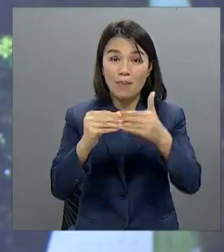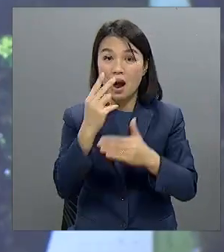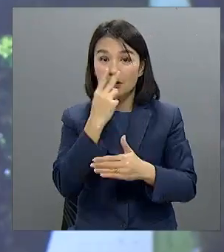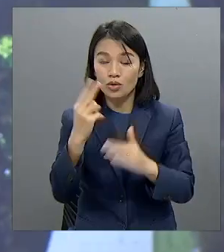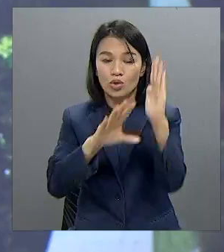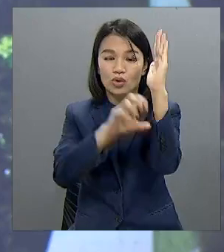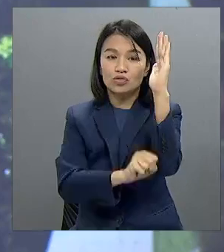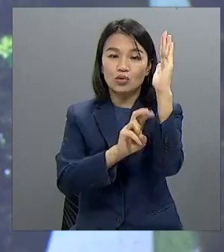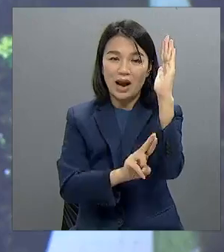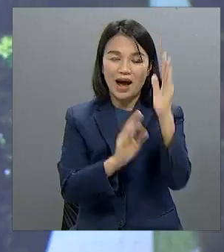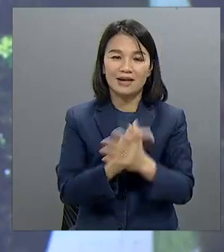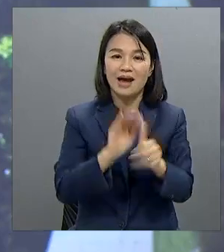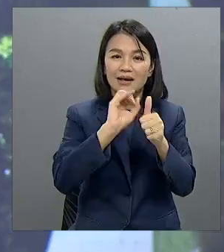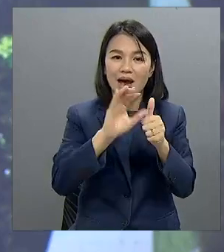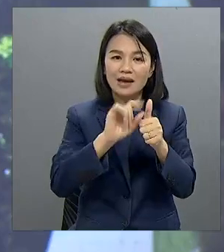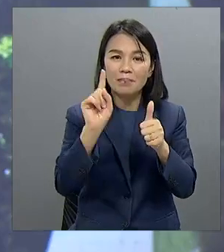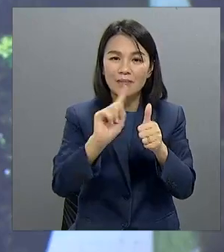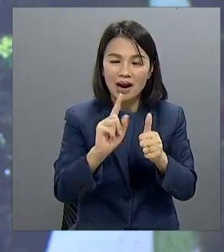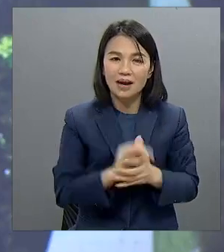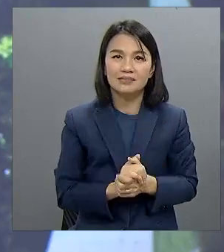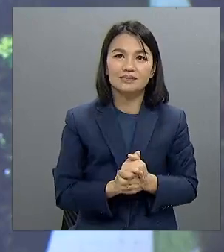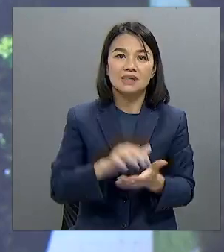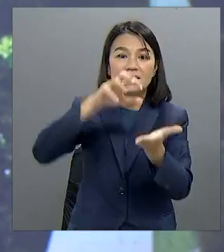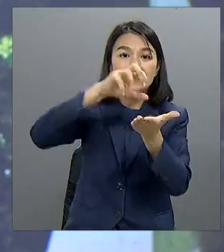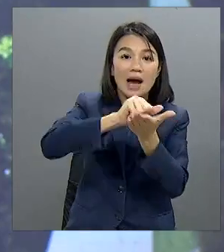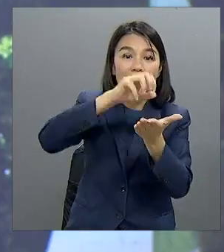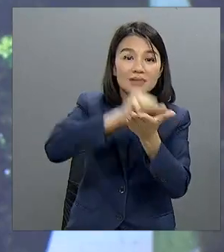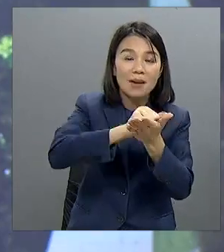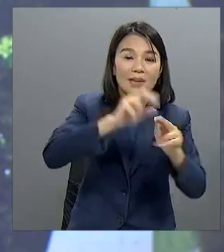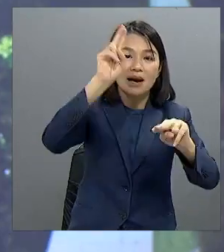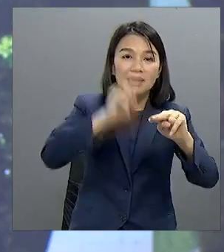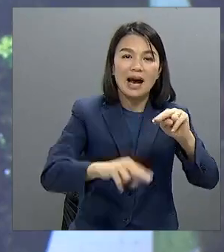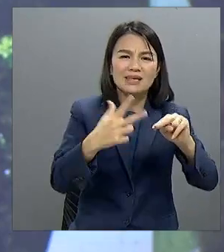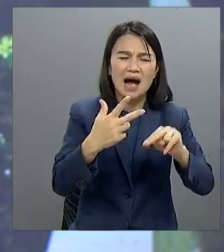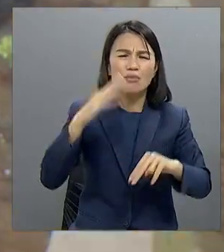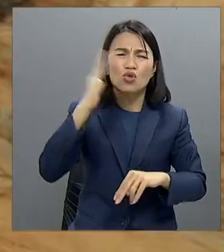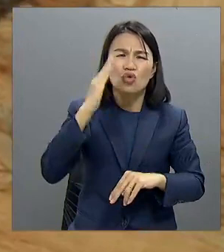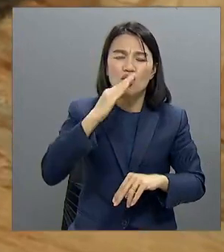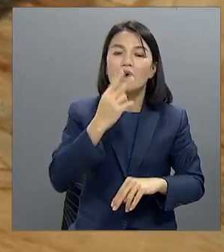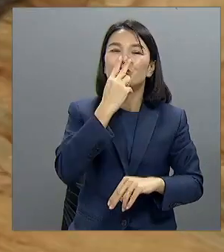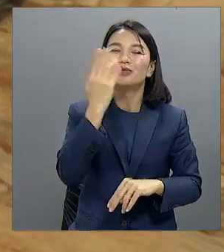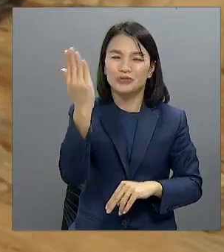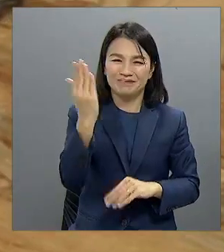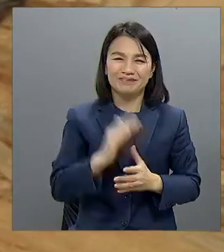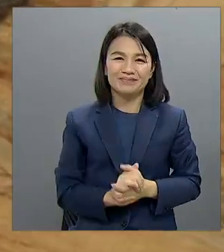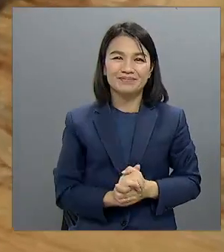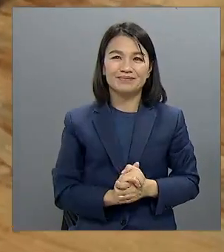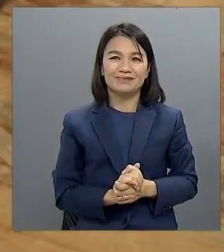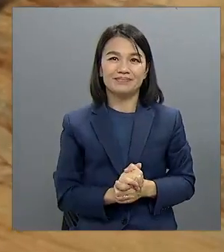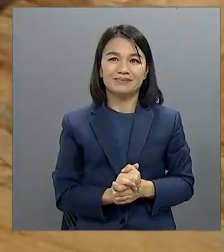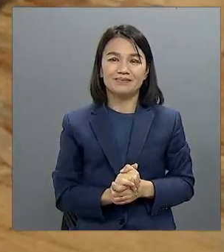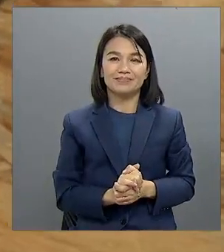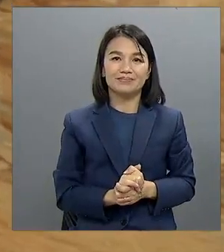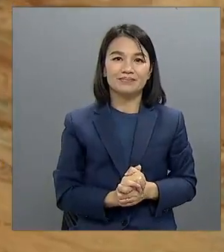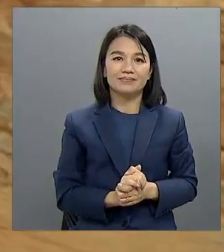นูนี้นะคะที่ชื่อว่ายำสามไข่จี๊ดจ๊าดจะเป็นอย่างไรไปชมกันค่ะ เ นี่ยค่ะ